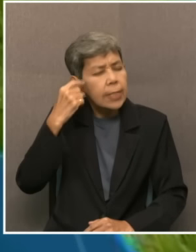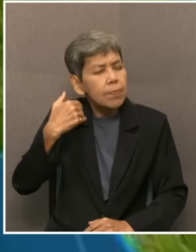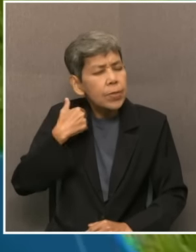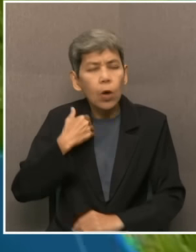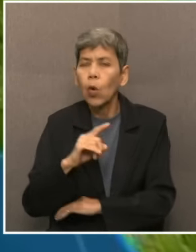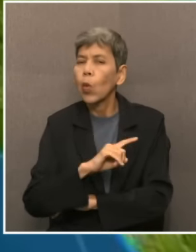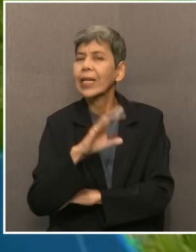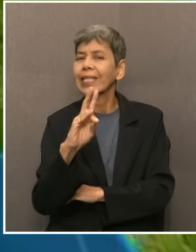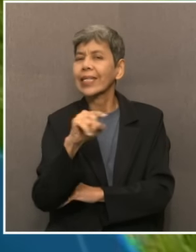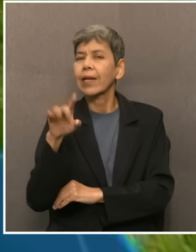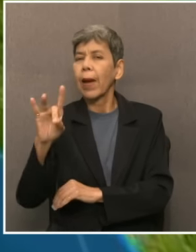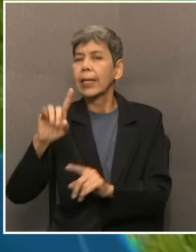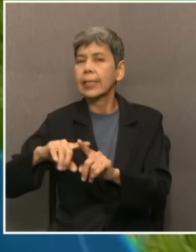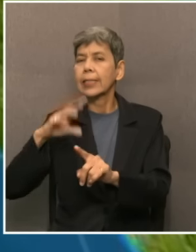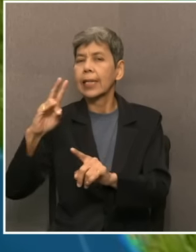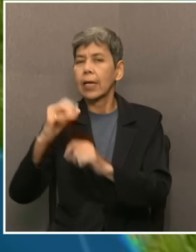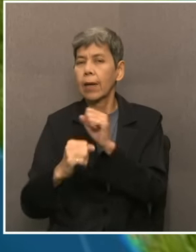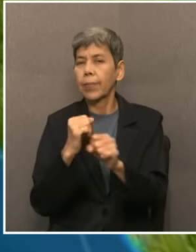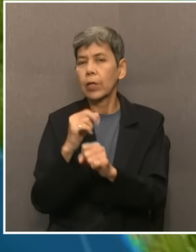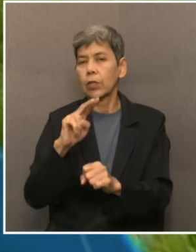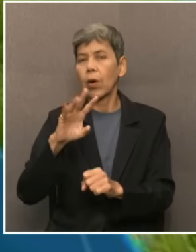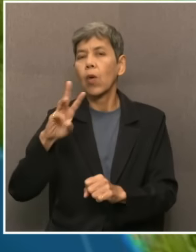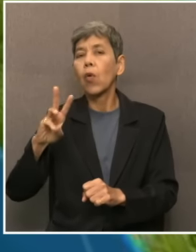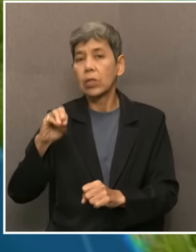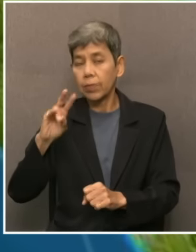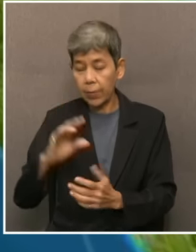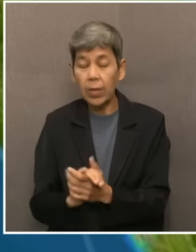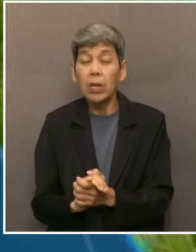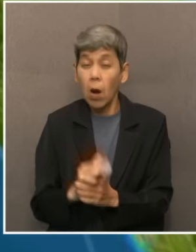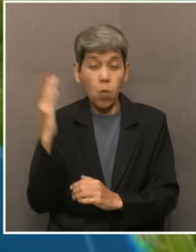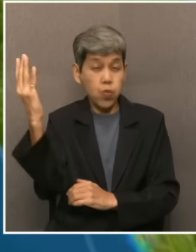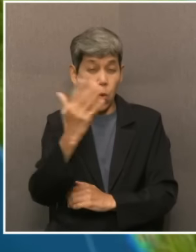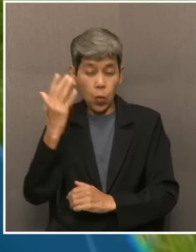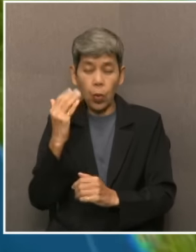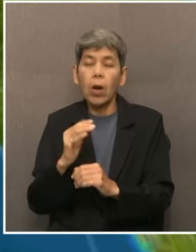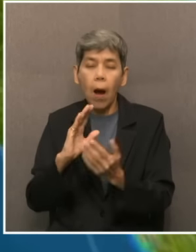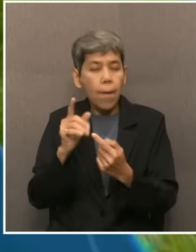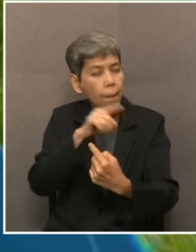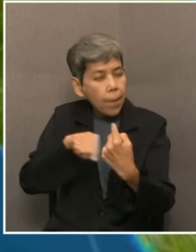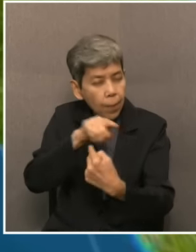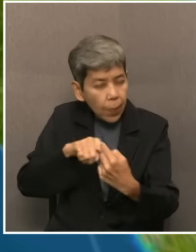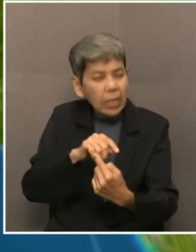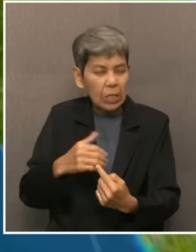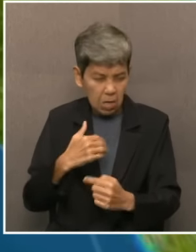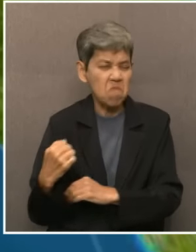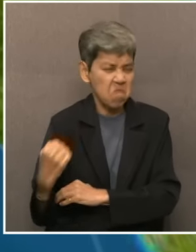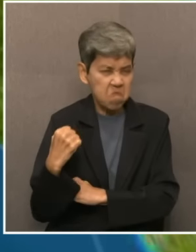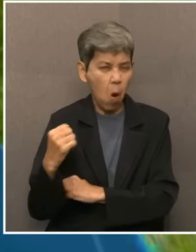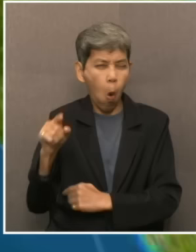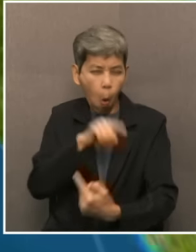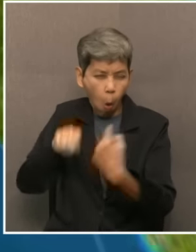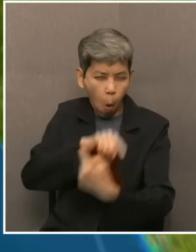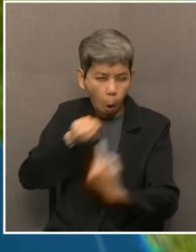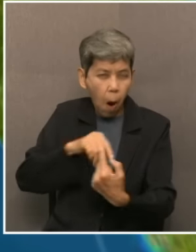วันที่ 7 ถึง 8 กระกระดคคม 2567เบอรริวจะสลายตัว แต่ว่าตอนนี้ยังคงความรุนแรงอยู่ค่ะ